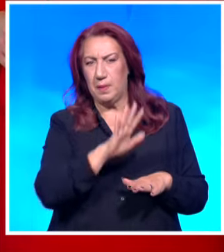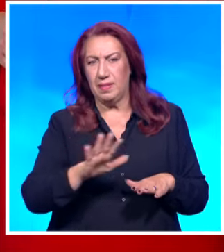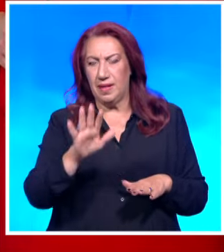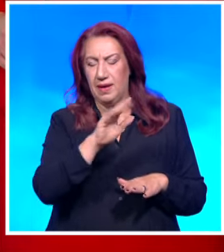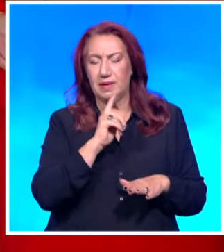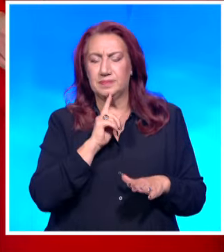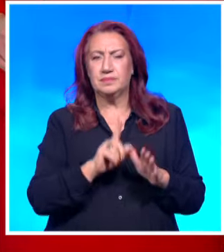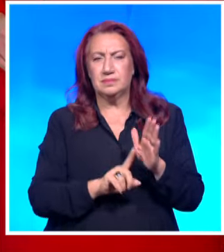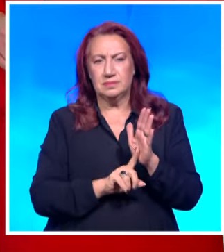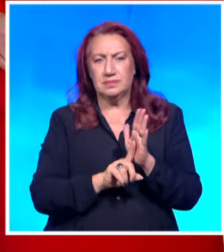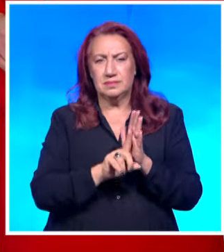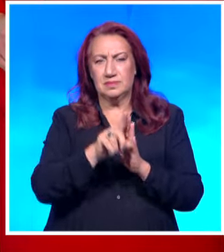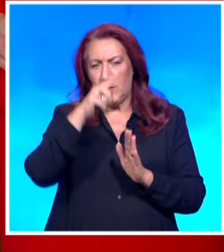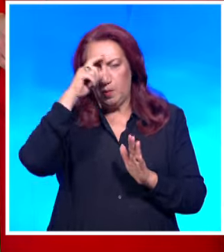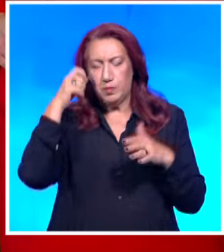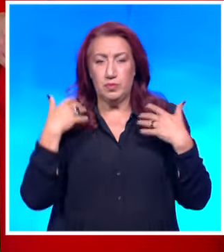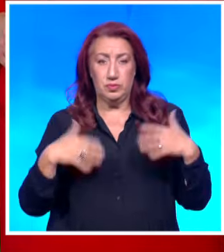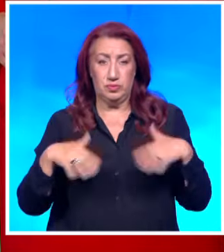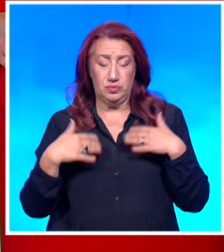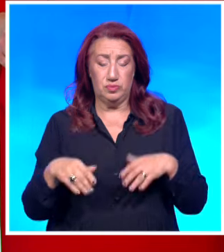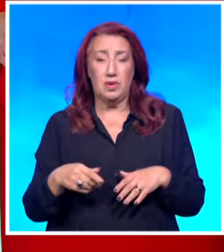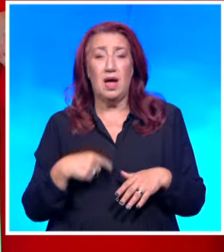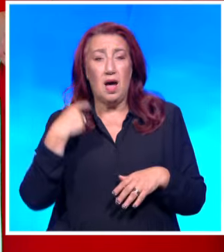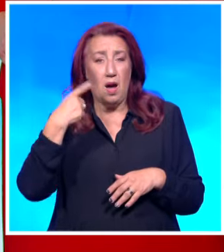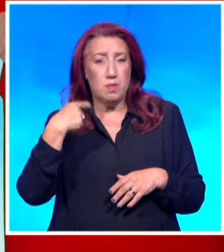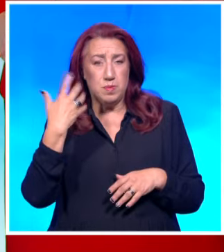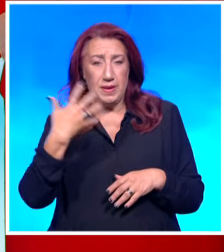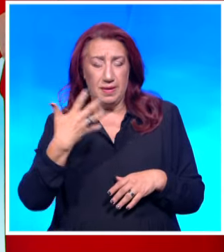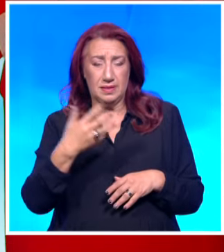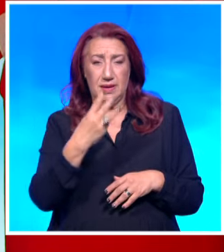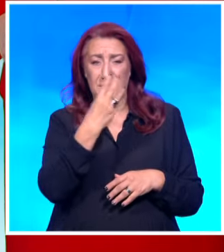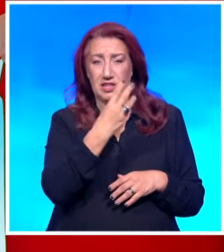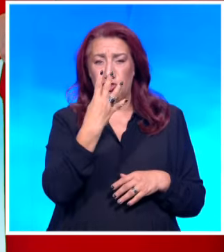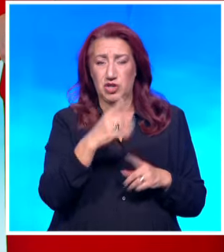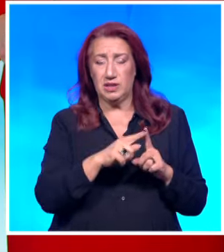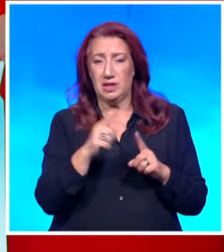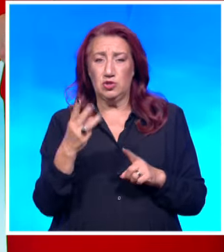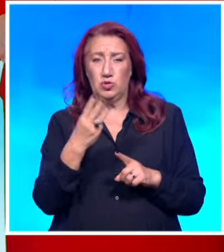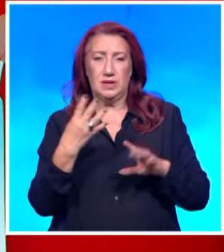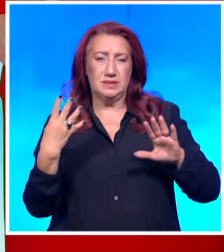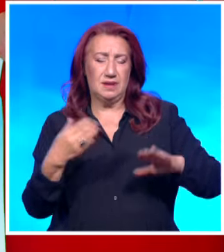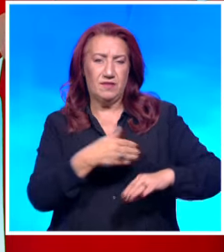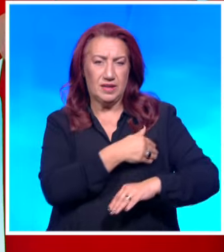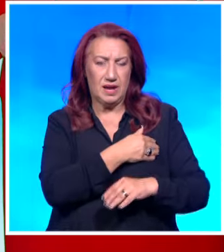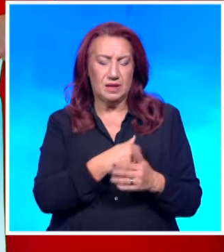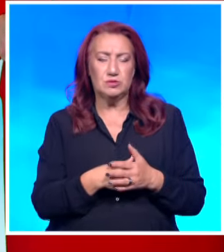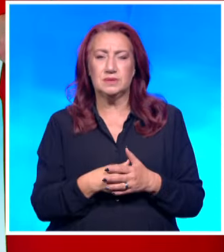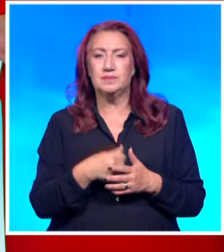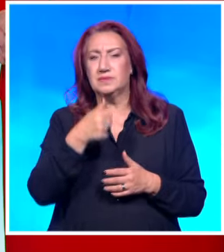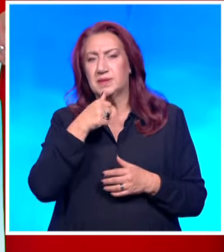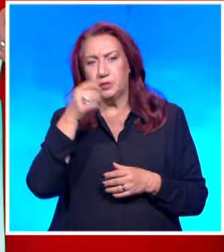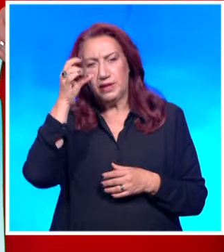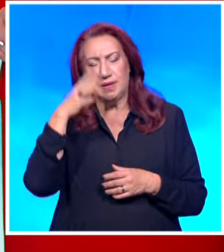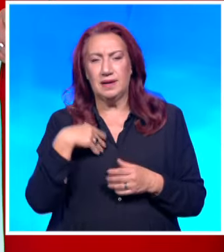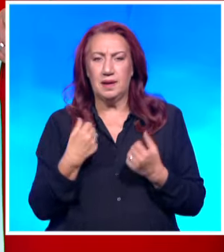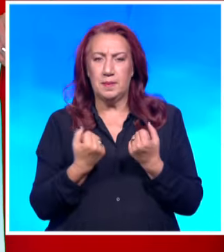продължат да се повишават максималните в петък ще бъдат между 34 и 39° през почивните дни ще има